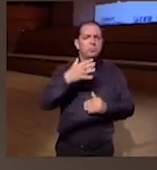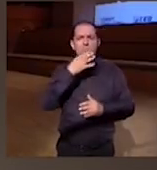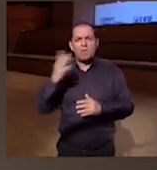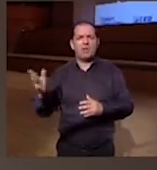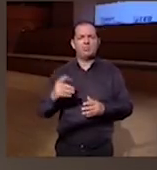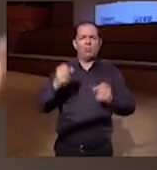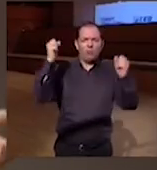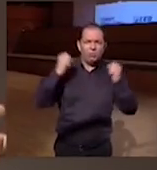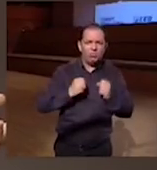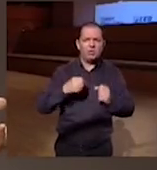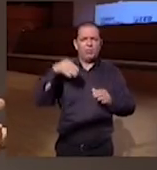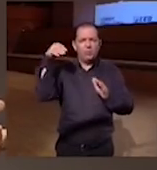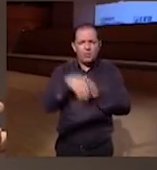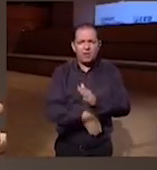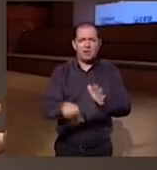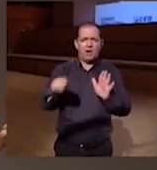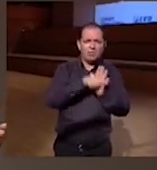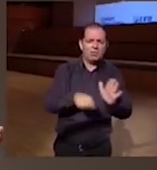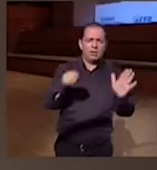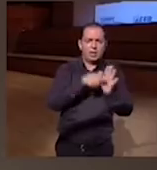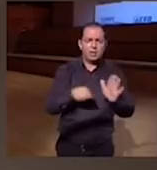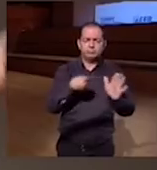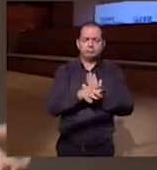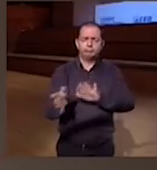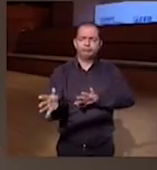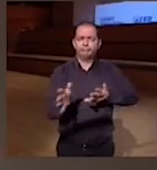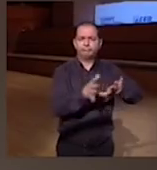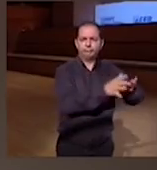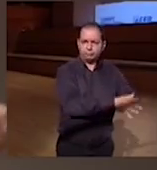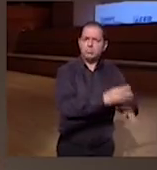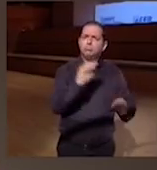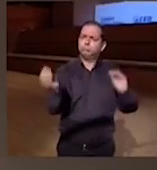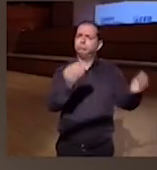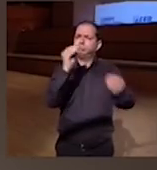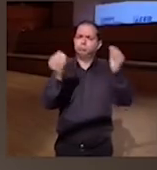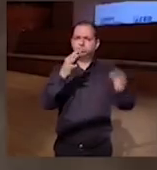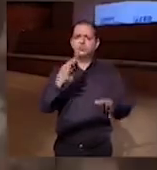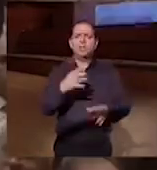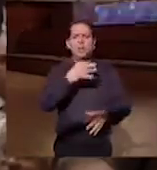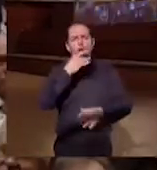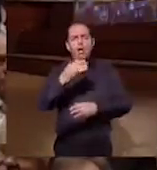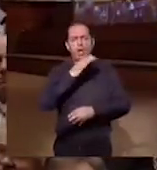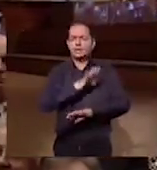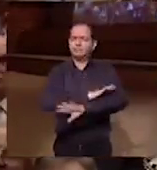καταστροφολογία και στα πιθανά αρνητικά ενδεχόμενα που θα είναι πάντοτε παρόντα για διάφορους λόγους.